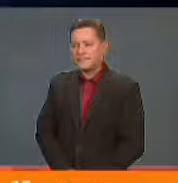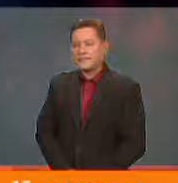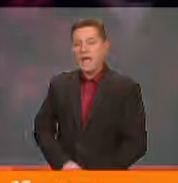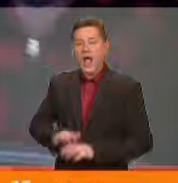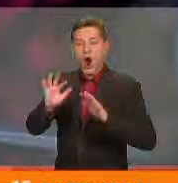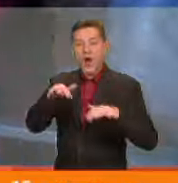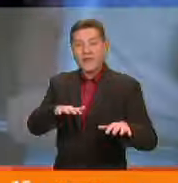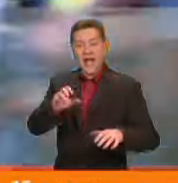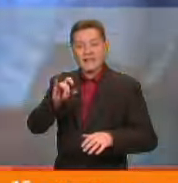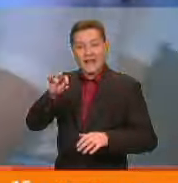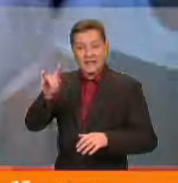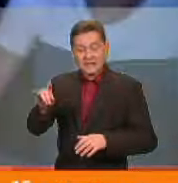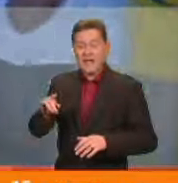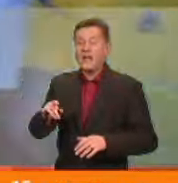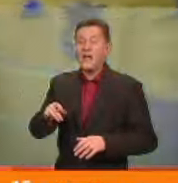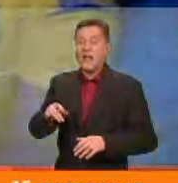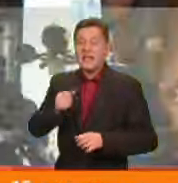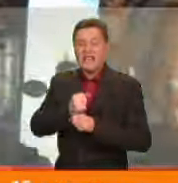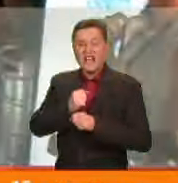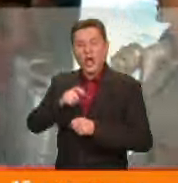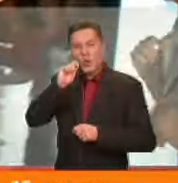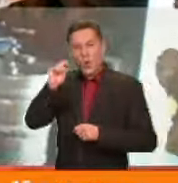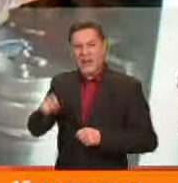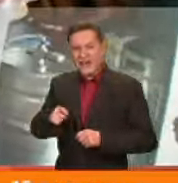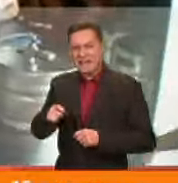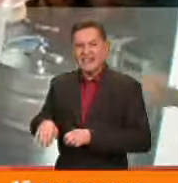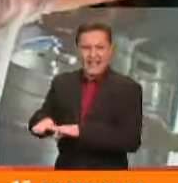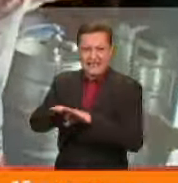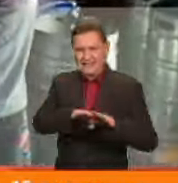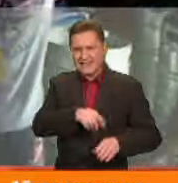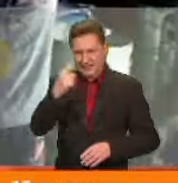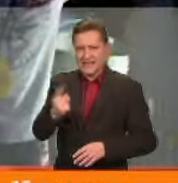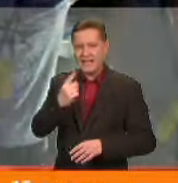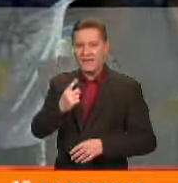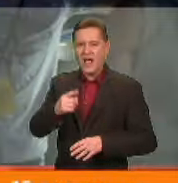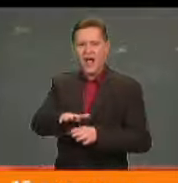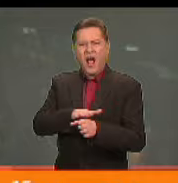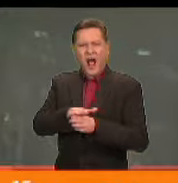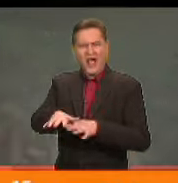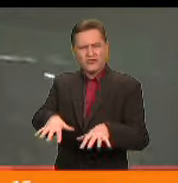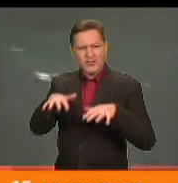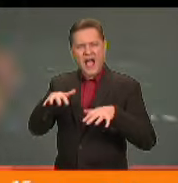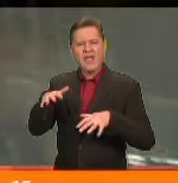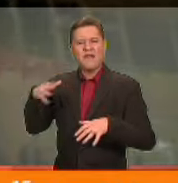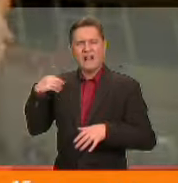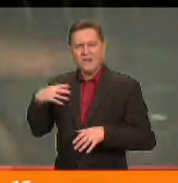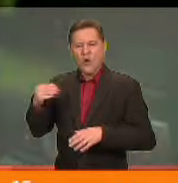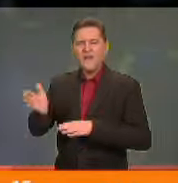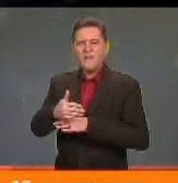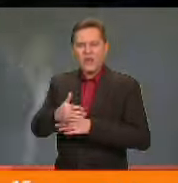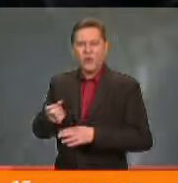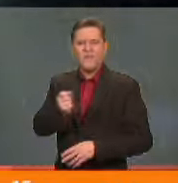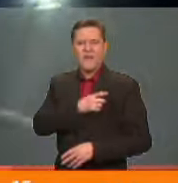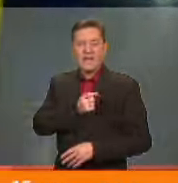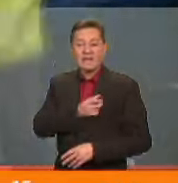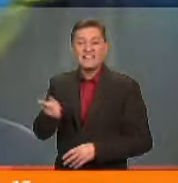«Океан Эльзы» – одна из тех историй, которые делают Украину единой. На их концертах аншлаги и во Львове, и в Мариуполе, и в Одессе,